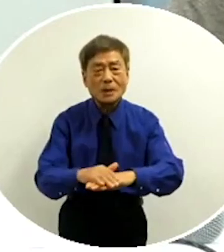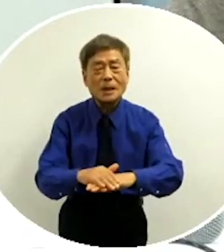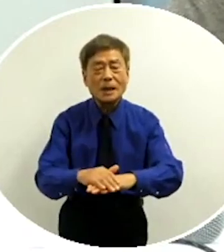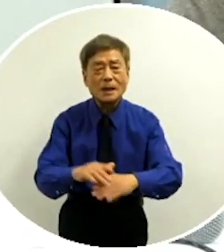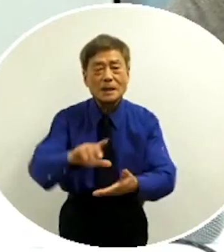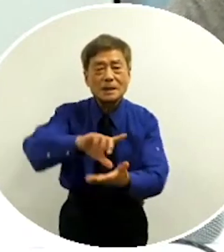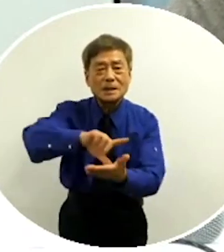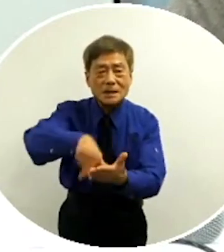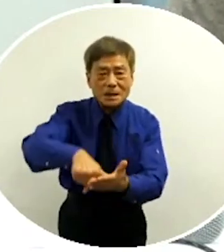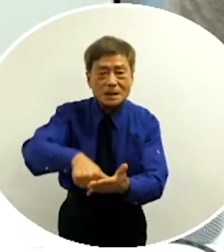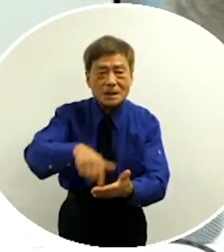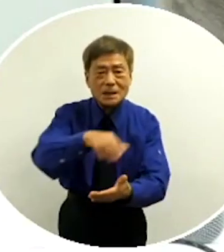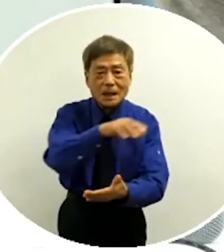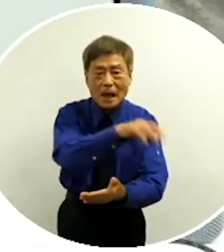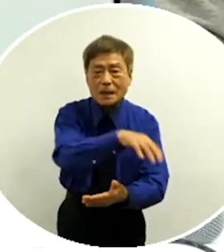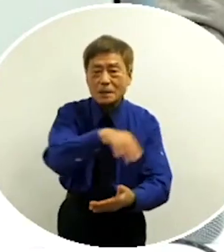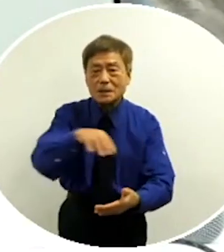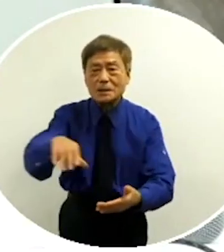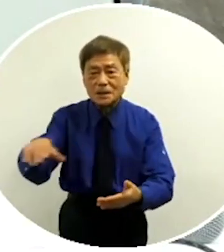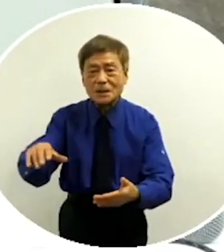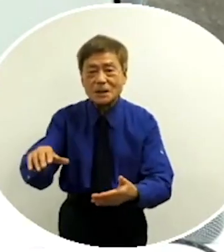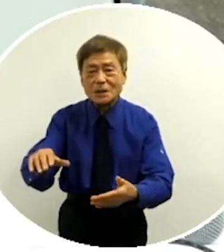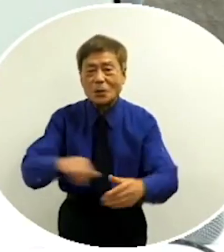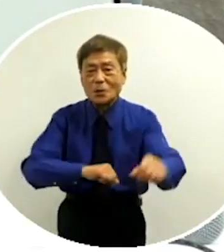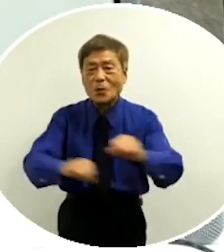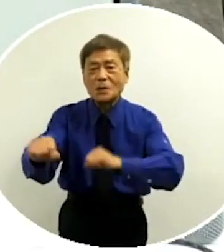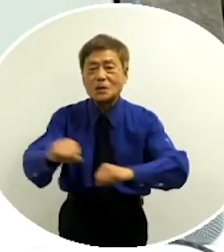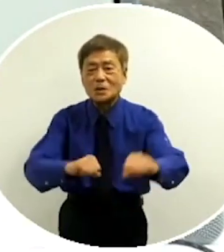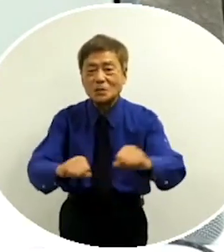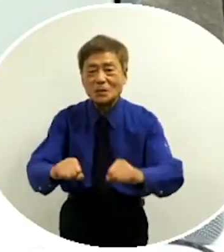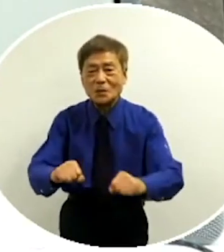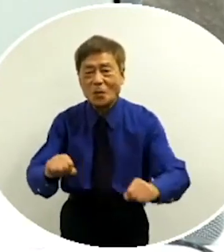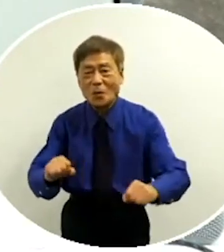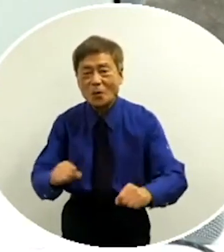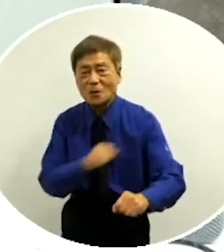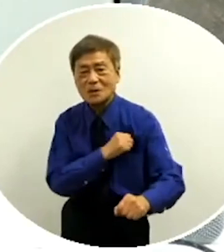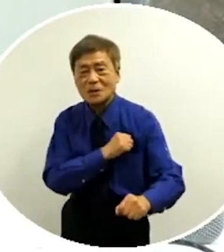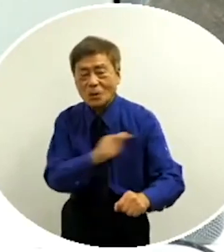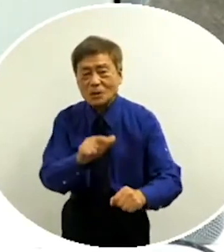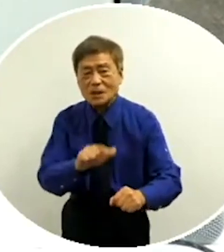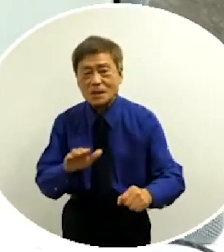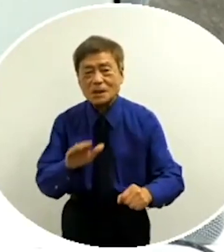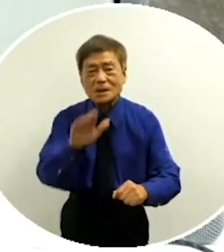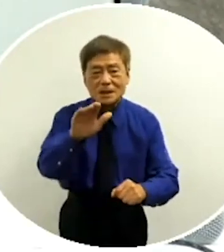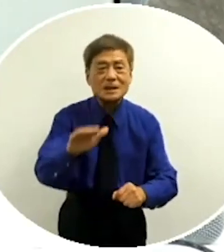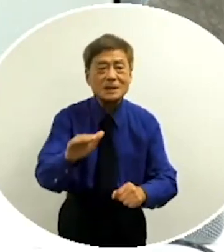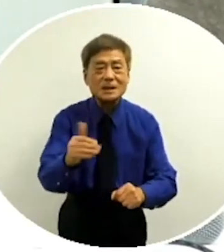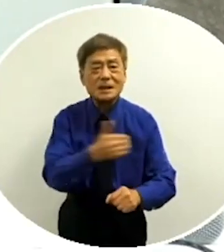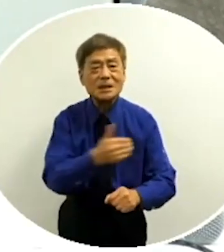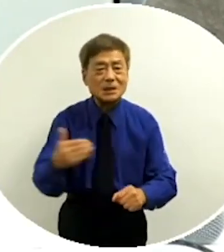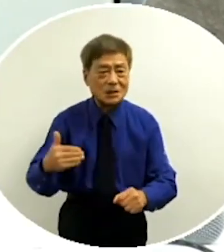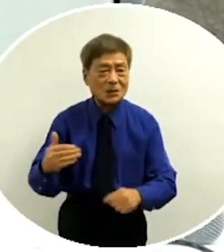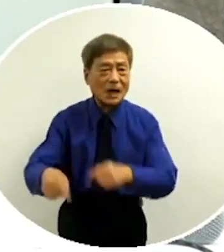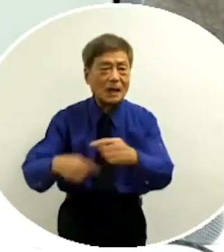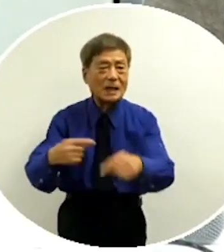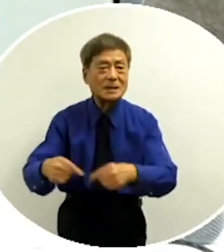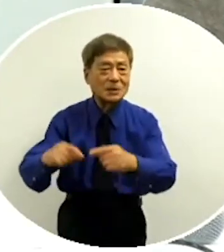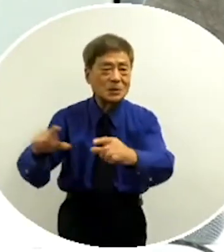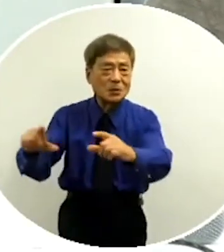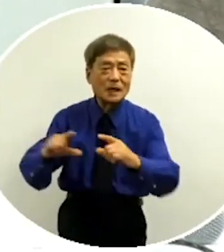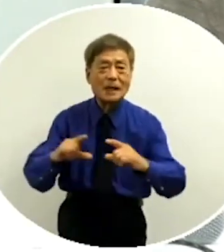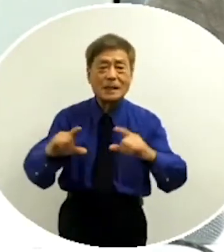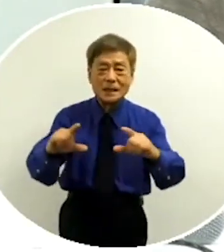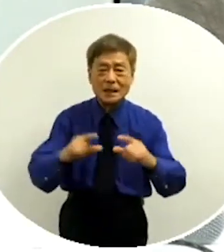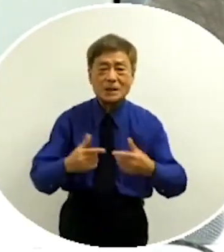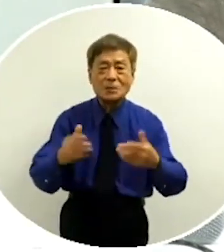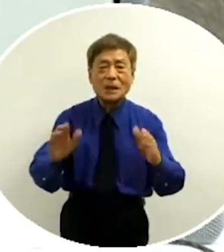を全国に標準化しますかって言うなんですけどもさっきちょっと一部こぞお答えいただきましたけどちょっとさらにを覚えていただけたらと思います